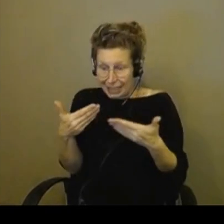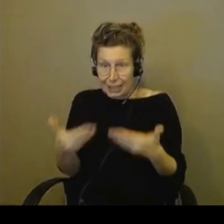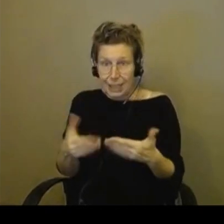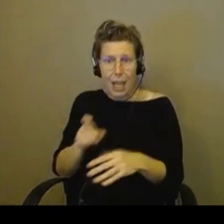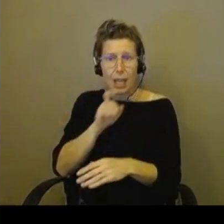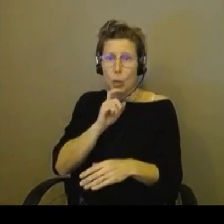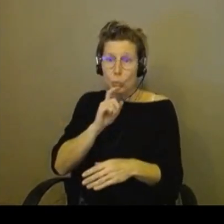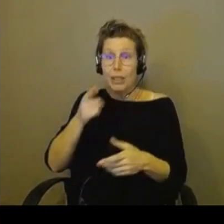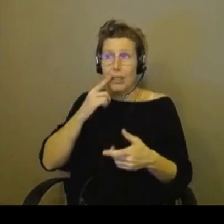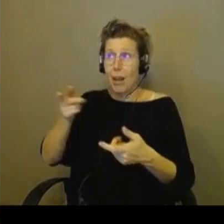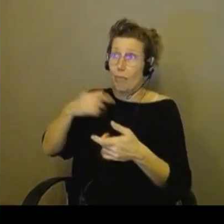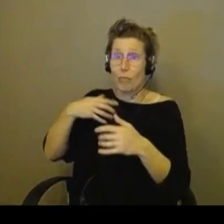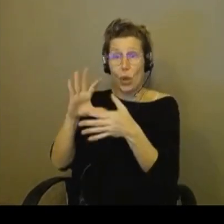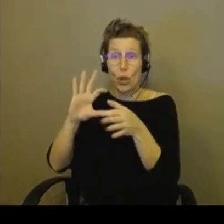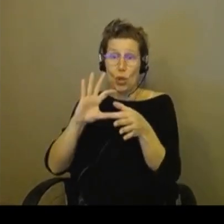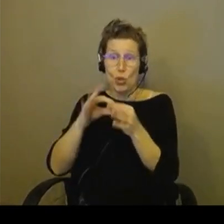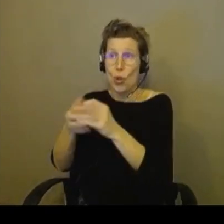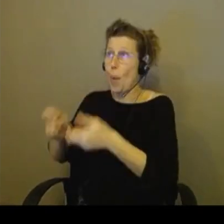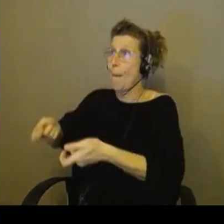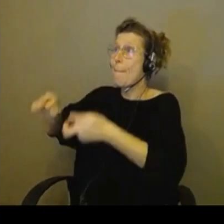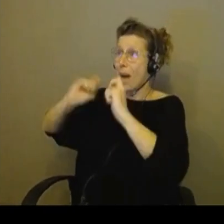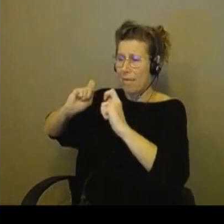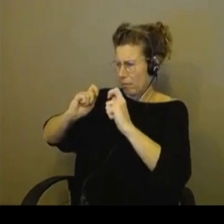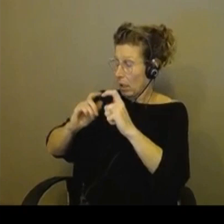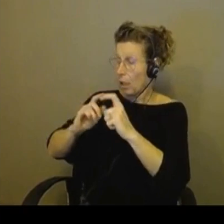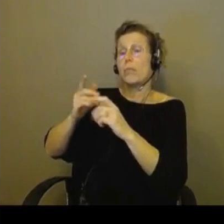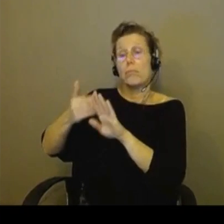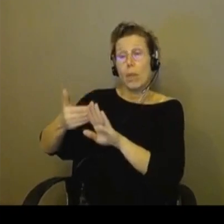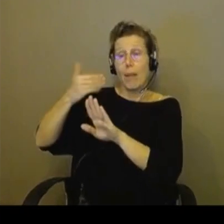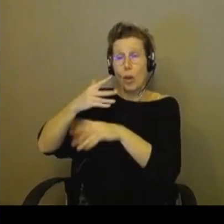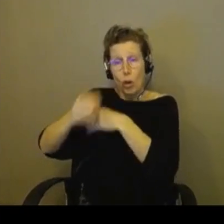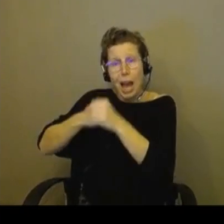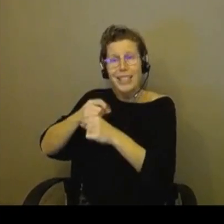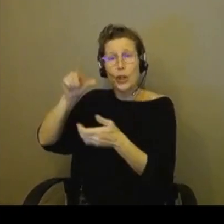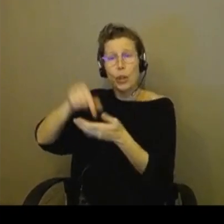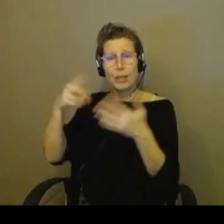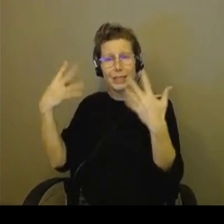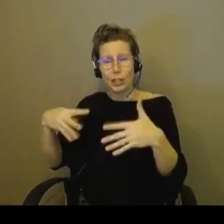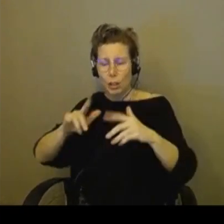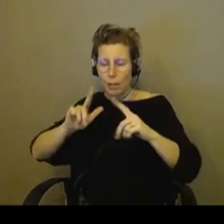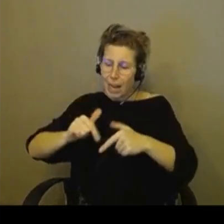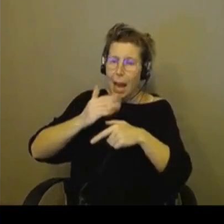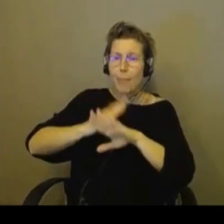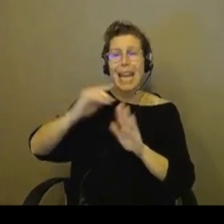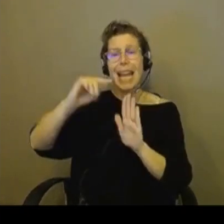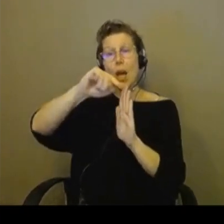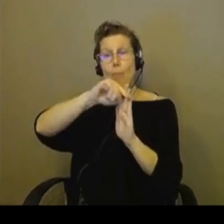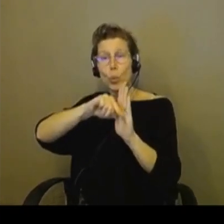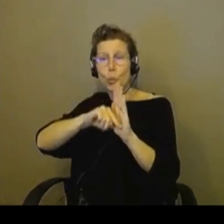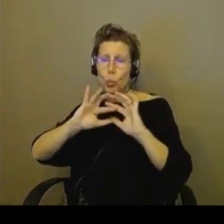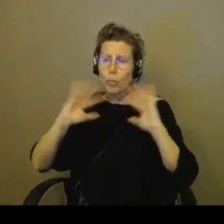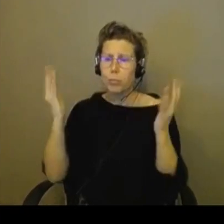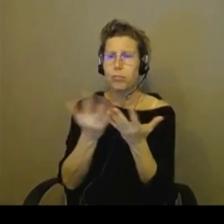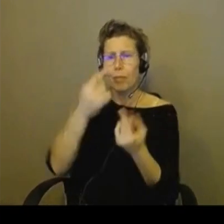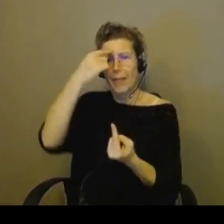notamment depuis 2019, où on a mis en place un ensemble de mesures, de renforcement des travaux, des astreintes,